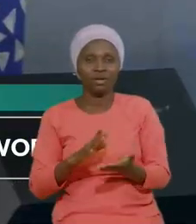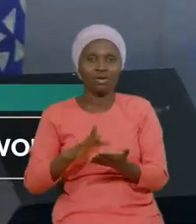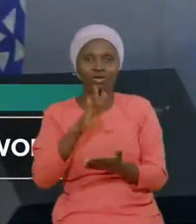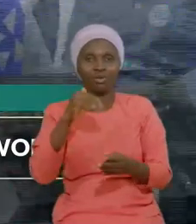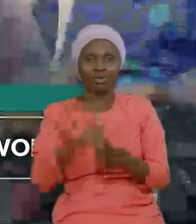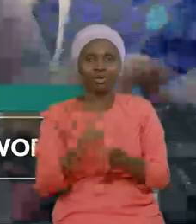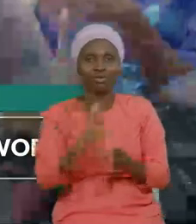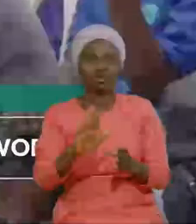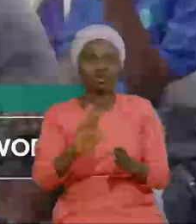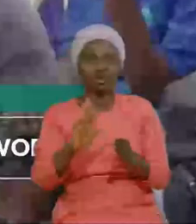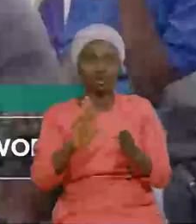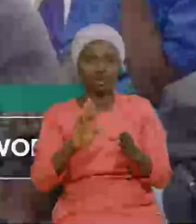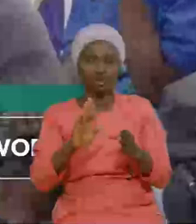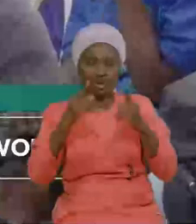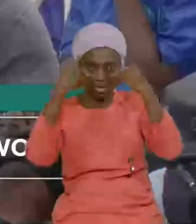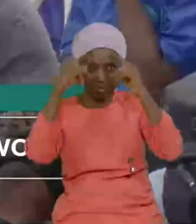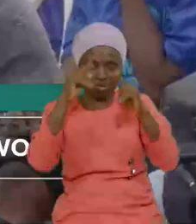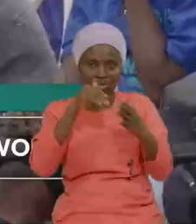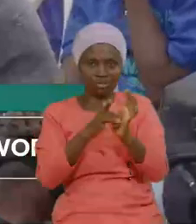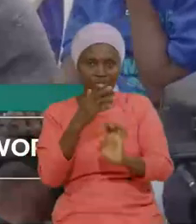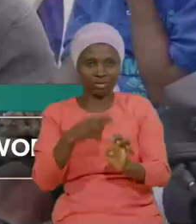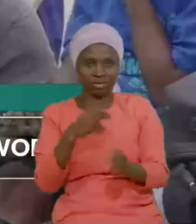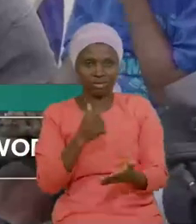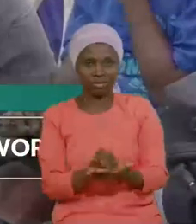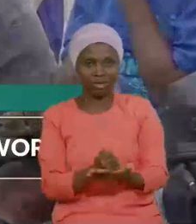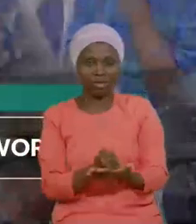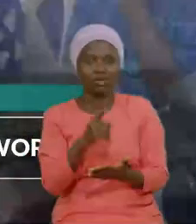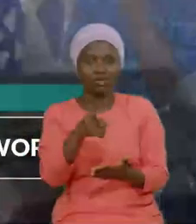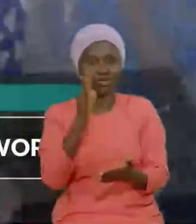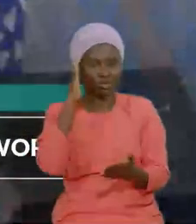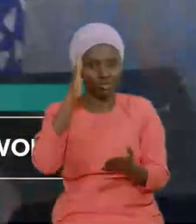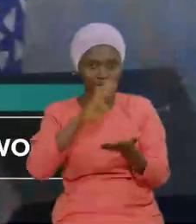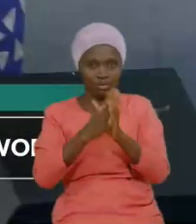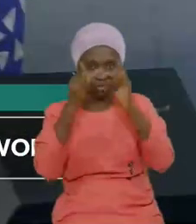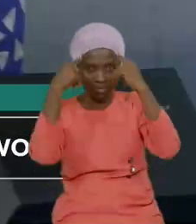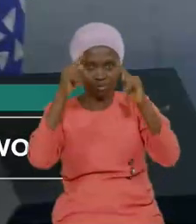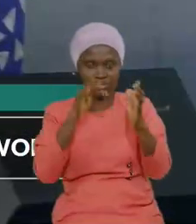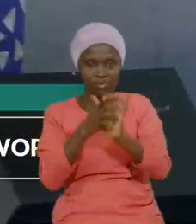La gloire dans ta vie. La gloire dans tes réalisations.